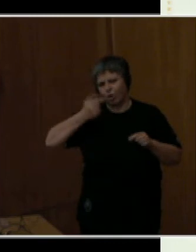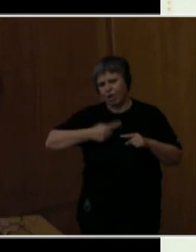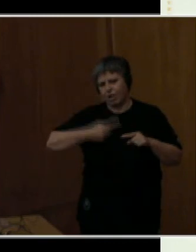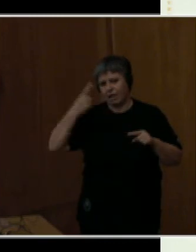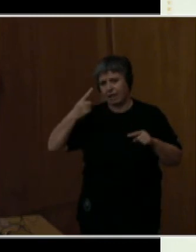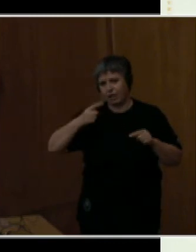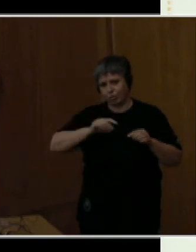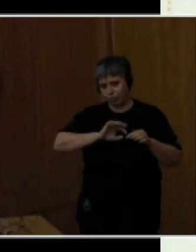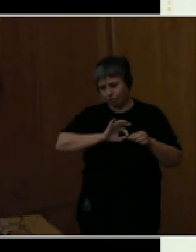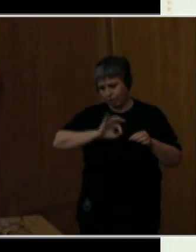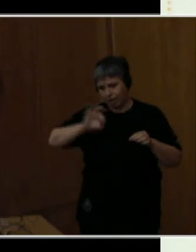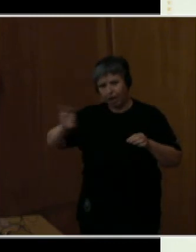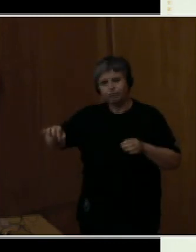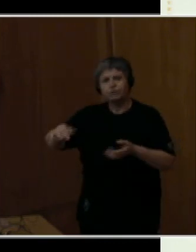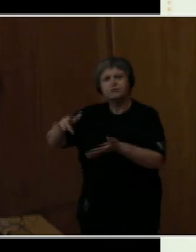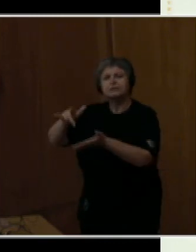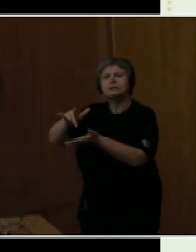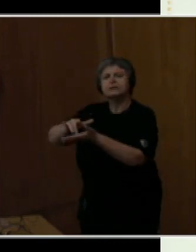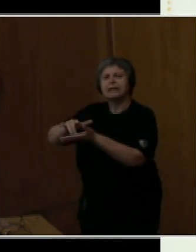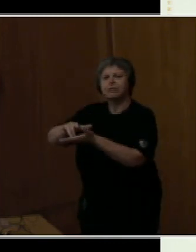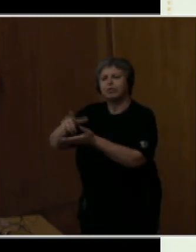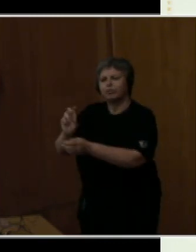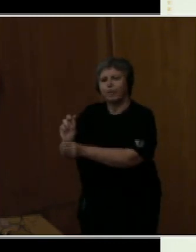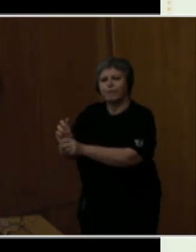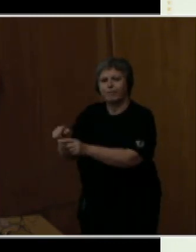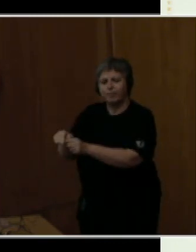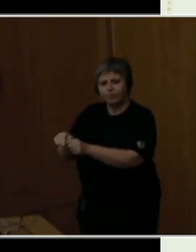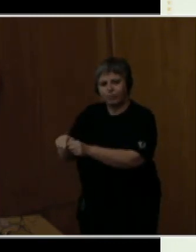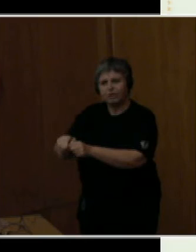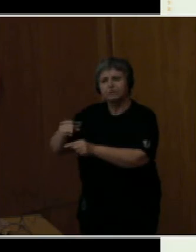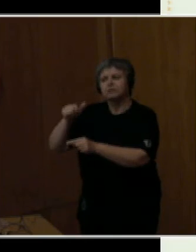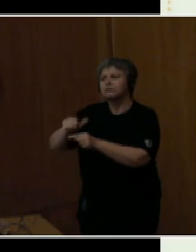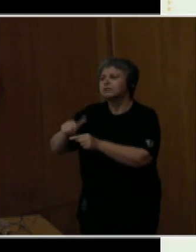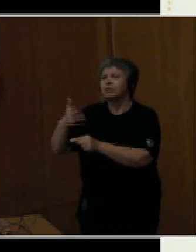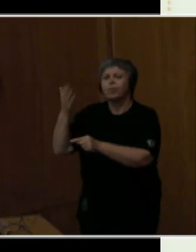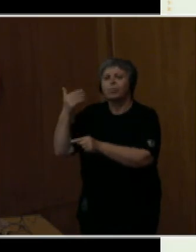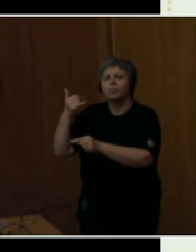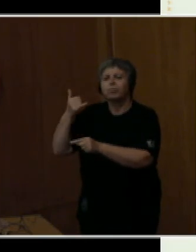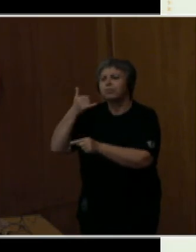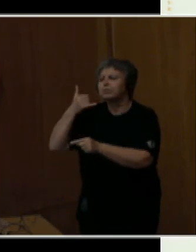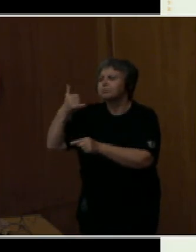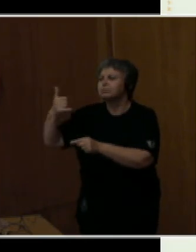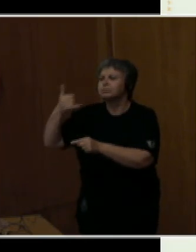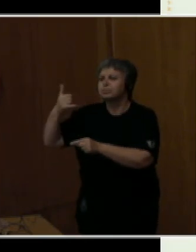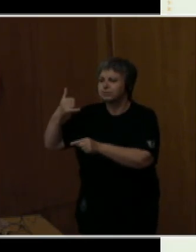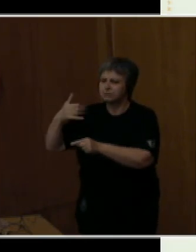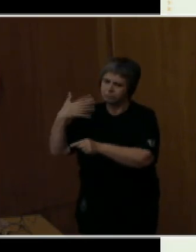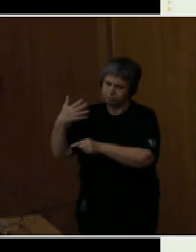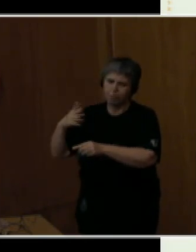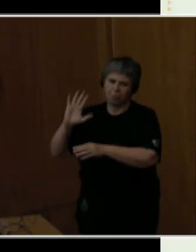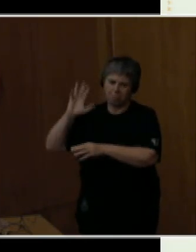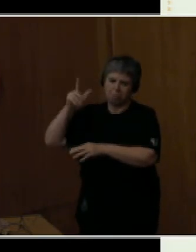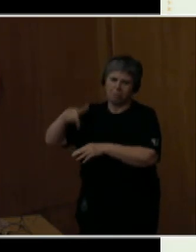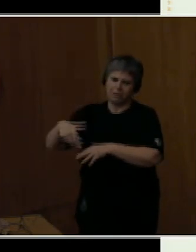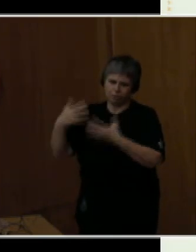και κατέληγαν στο DSLAM, ενώ η τηλεφωνία, η κλασική τηλεφωνία, η POTS, η παλιά τηλεφωνία που έχουμε περισσότερο ενδεχομένως στο σπίτι